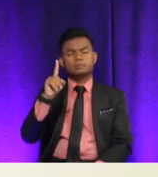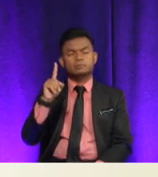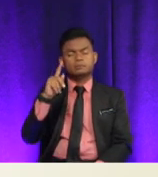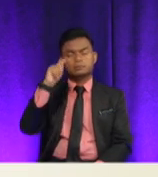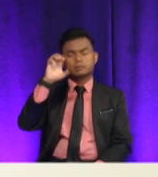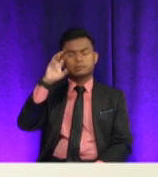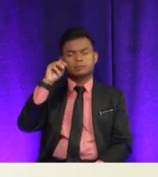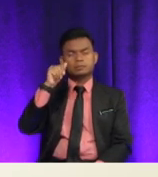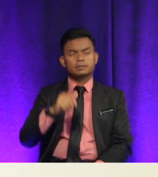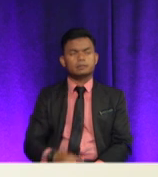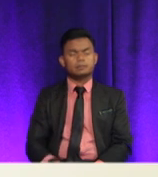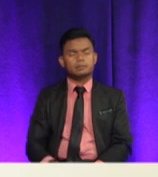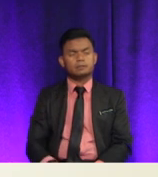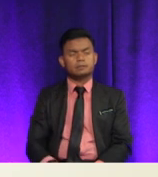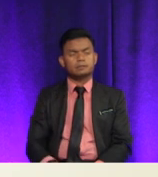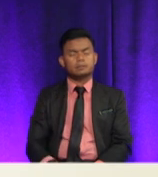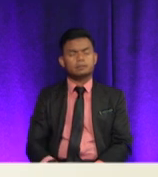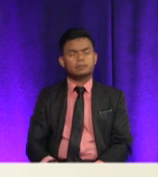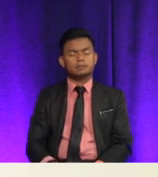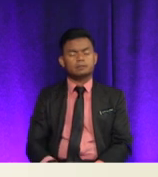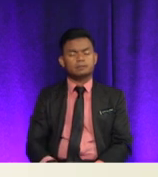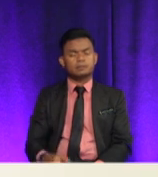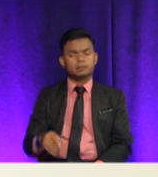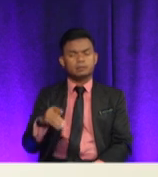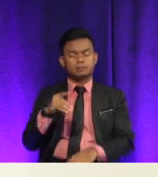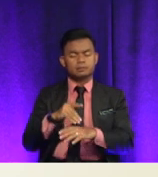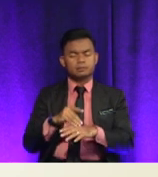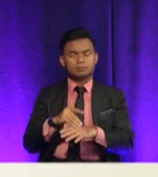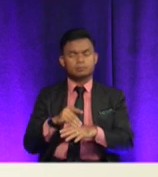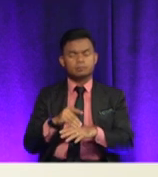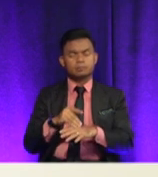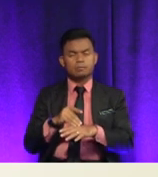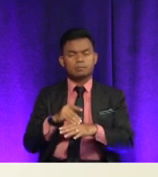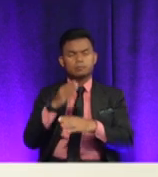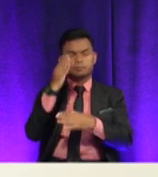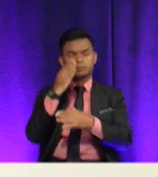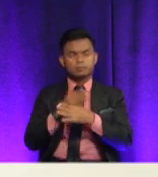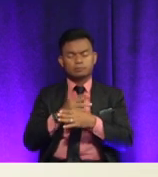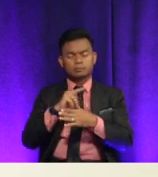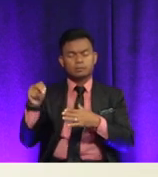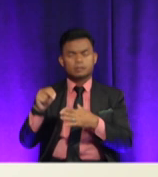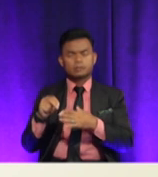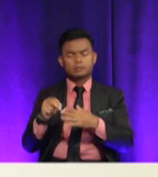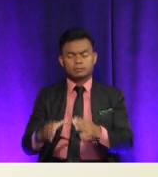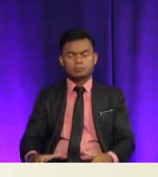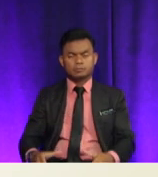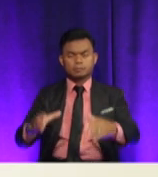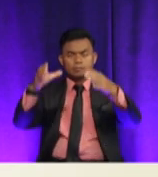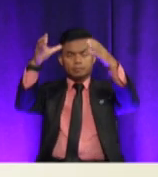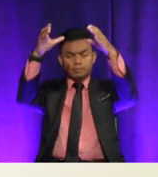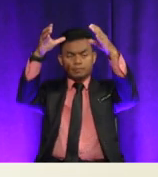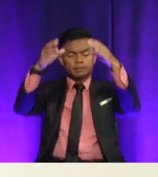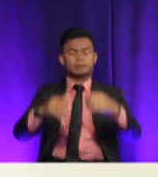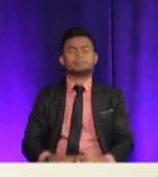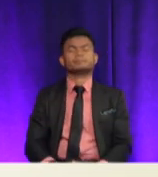berada di kedudukan bagian batang hanya ada satu Sebab Dia merupakan persoalan utama isu utama